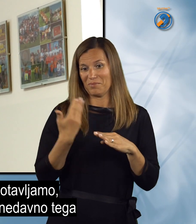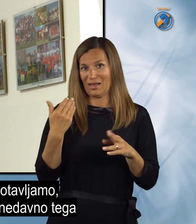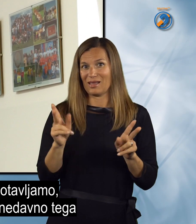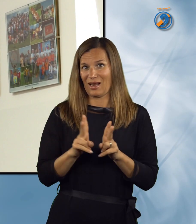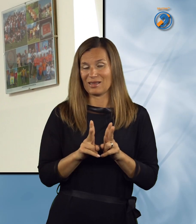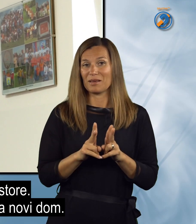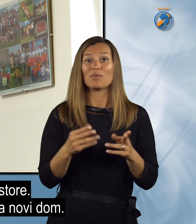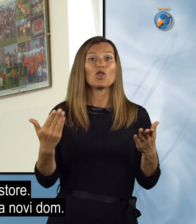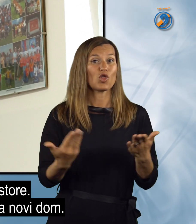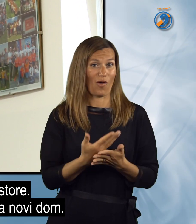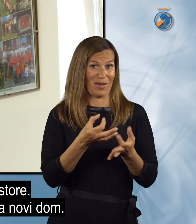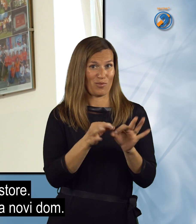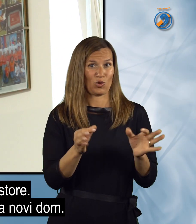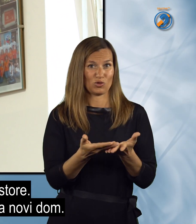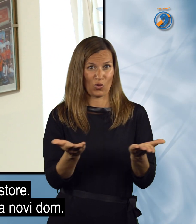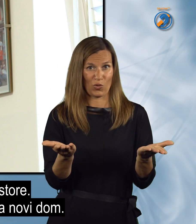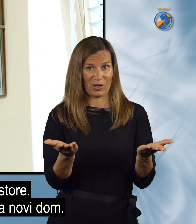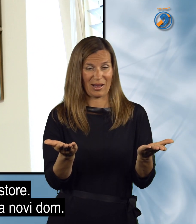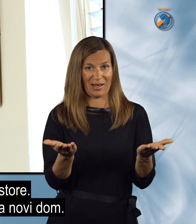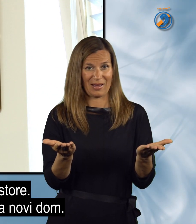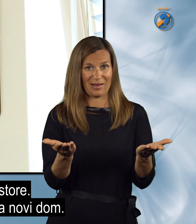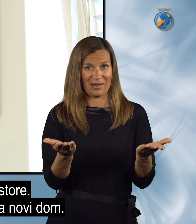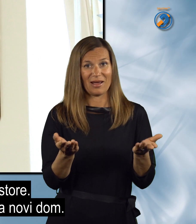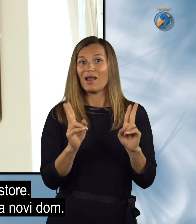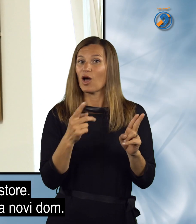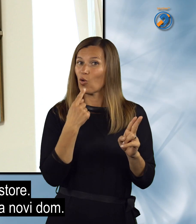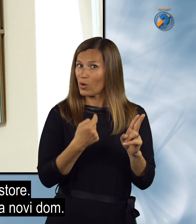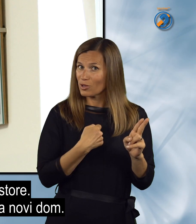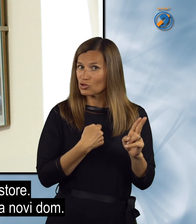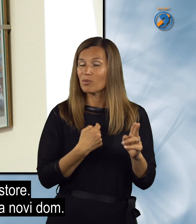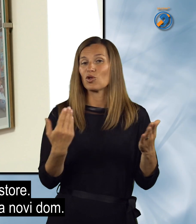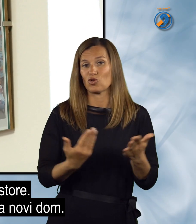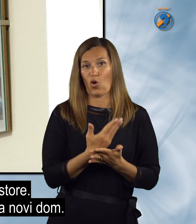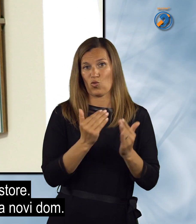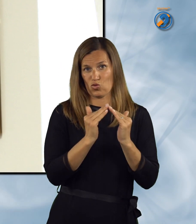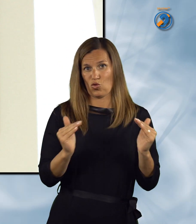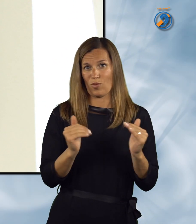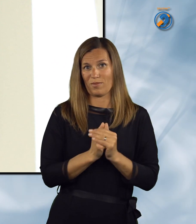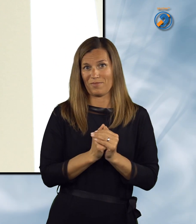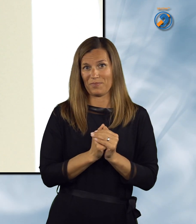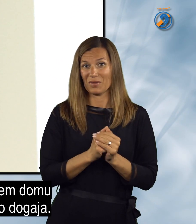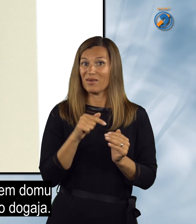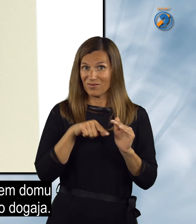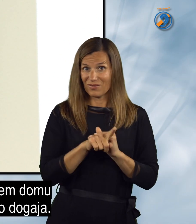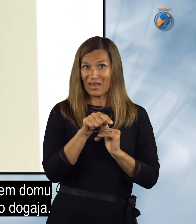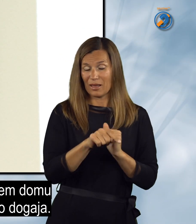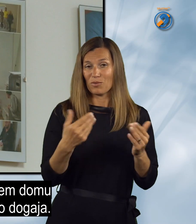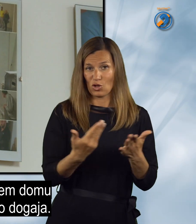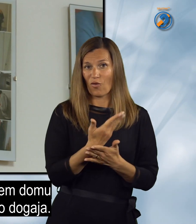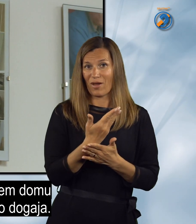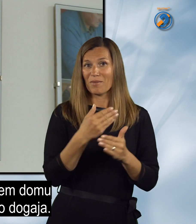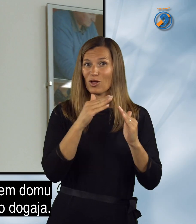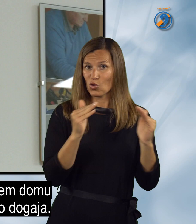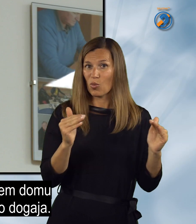nedavno tega nove prostore, upamo trditi nov dom. In v tem